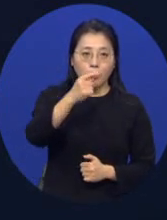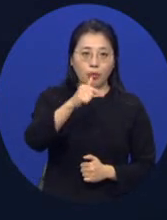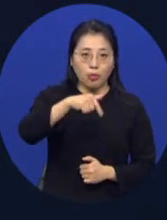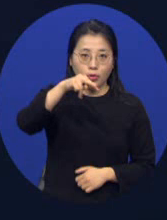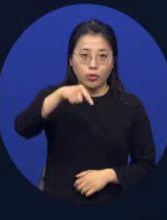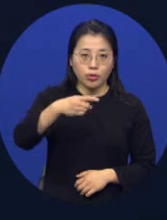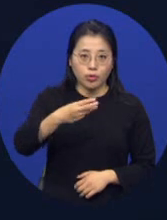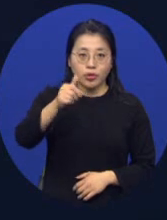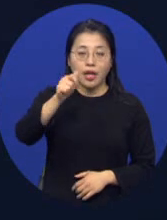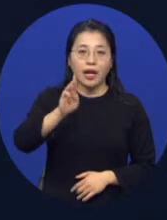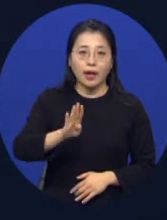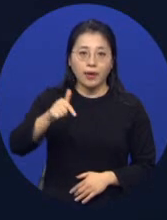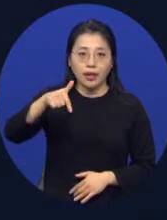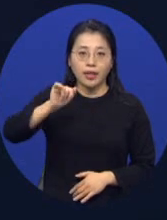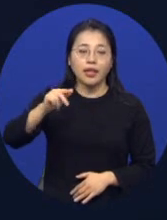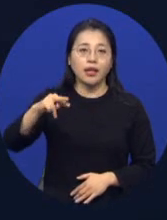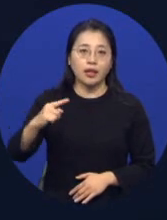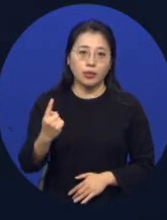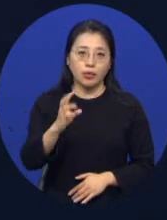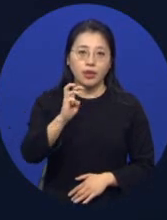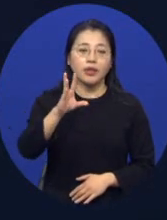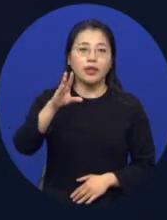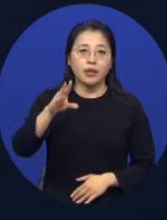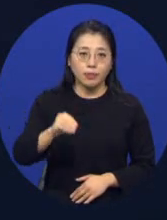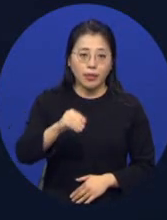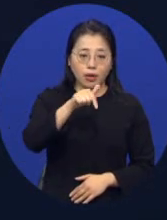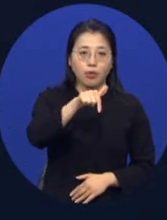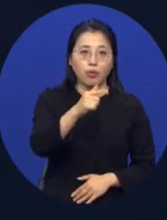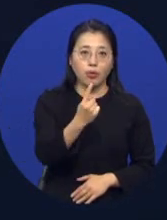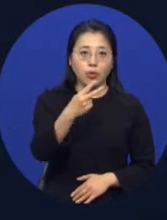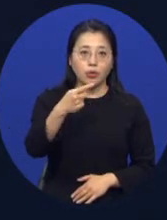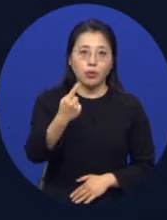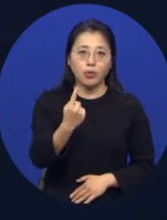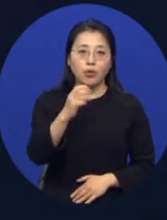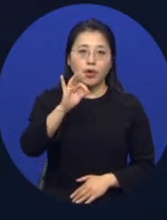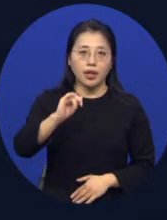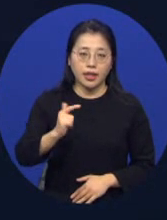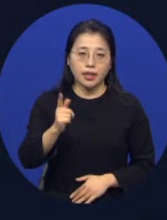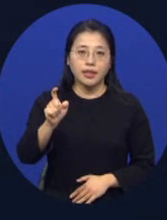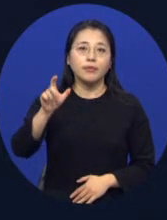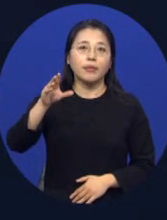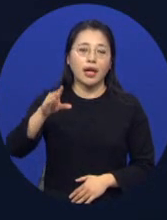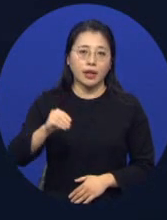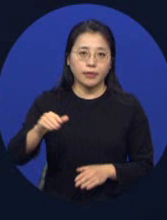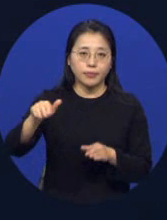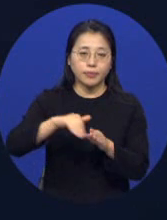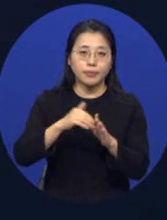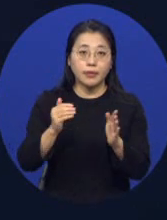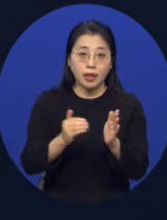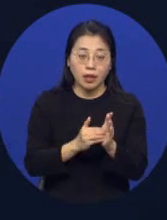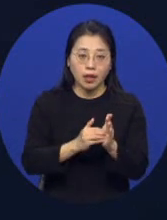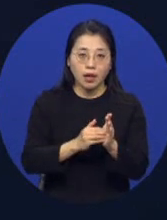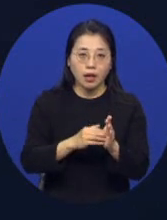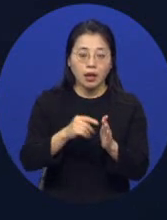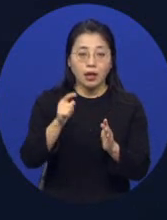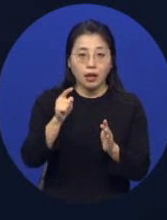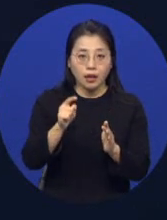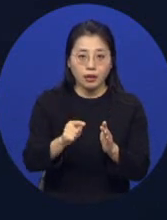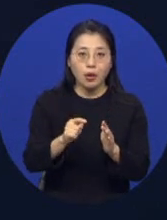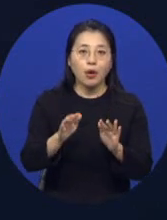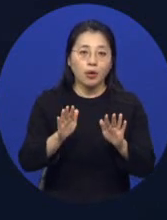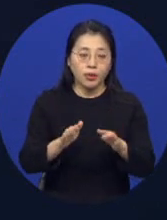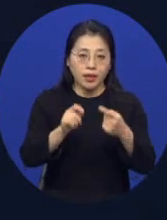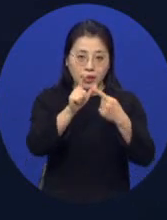제주 총유단회 30만원 고도인 10만원을 보내주셨습니다 성금을 맡기실 분은